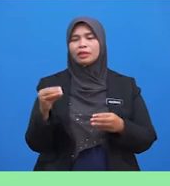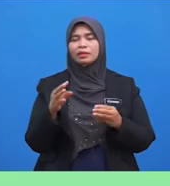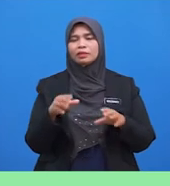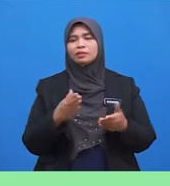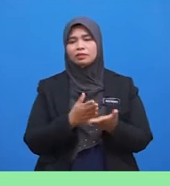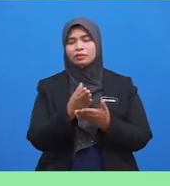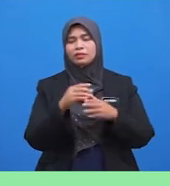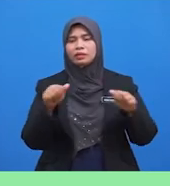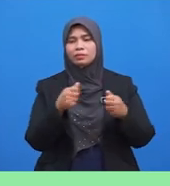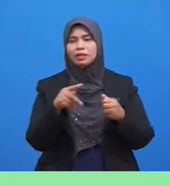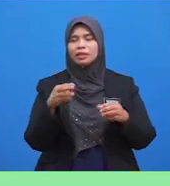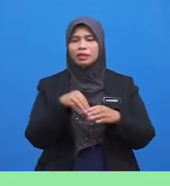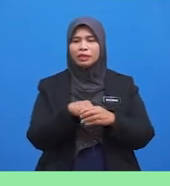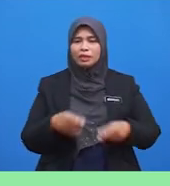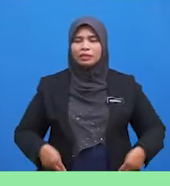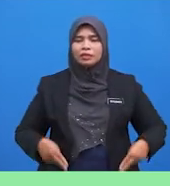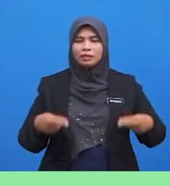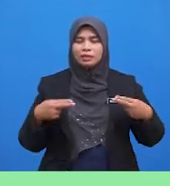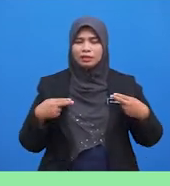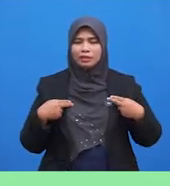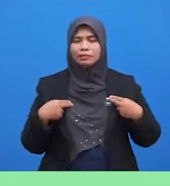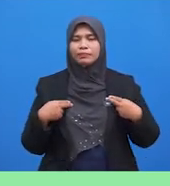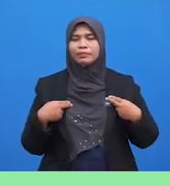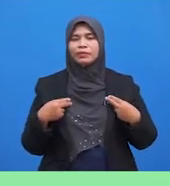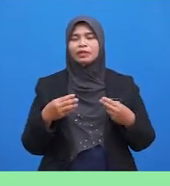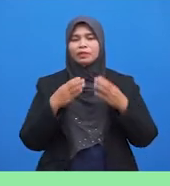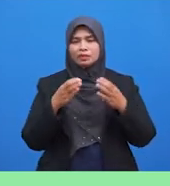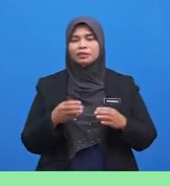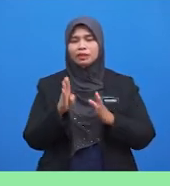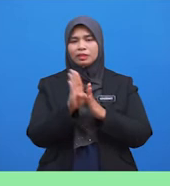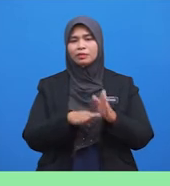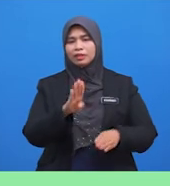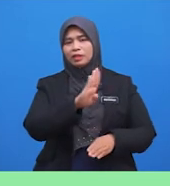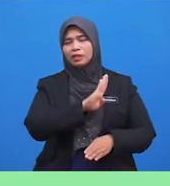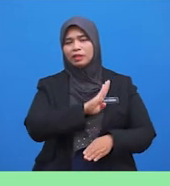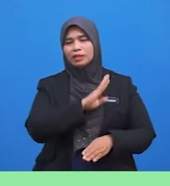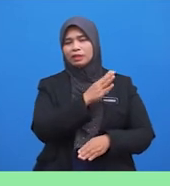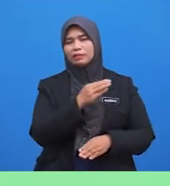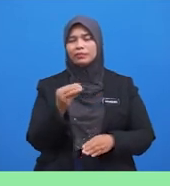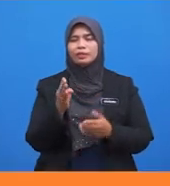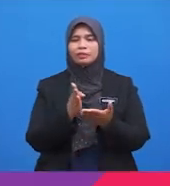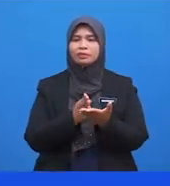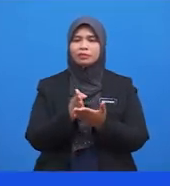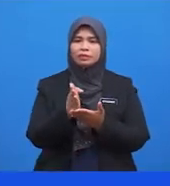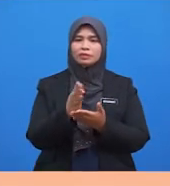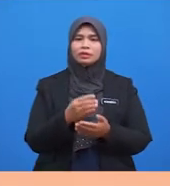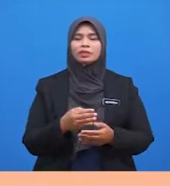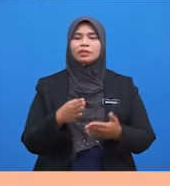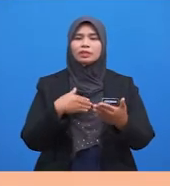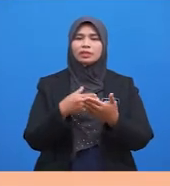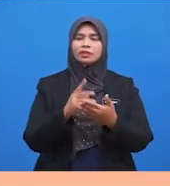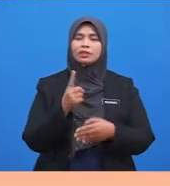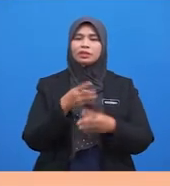mengamalkannya dalam kehidupan seharian secara beradab dan beristiqomah.